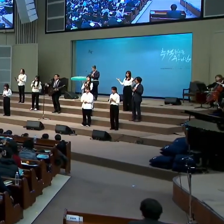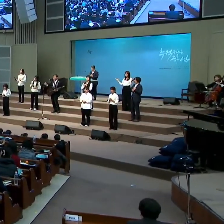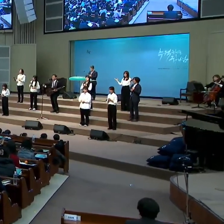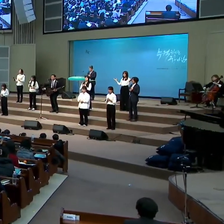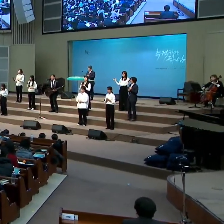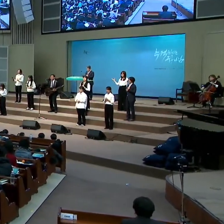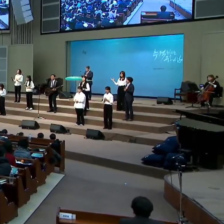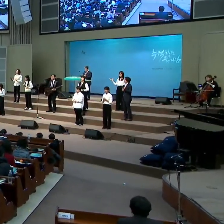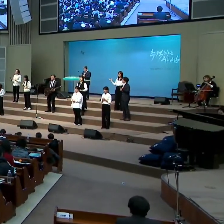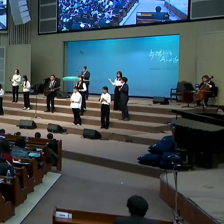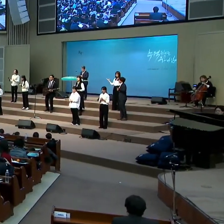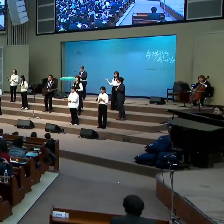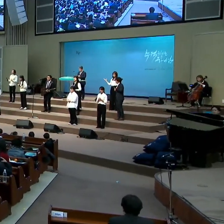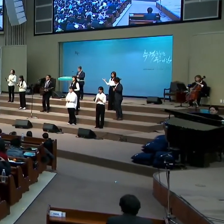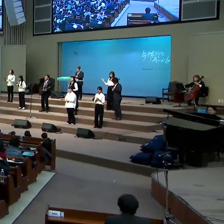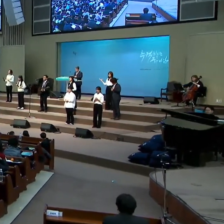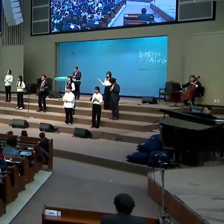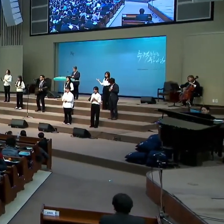부어 주시옵소서.